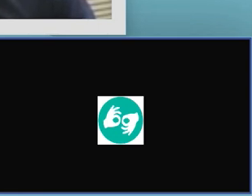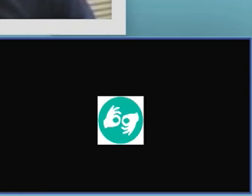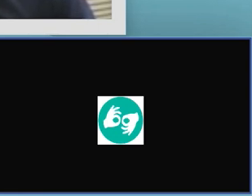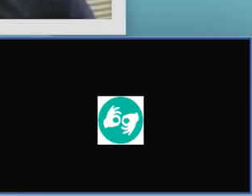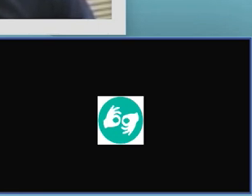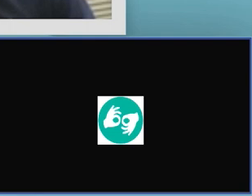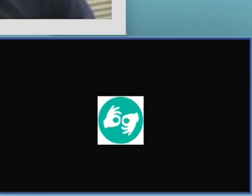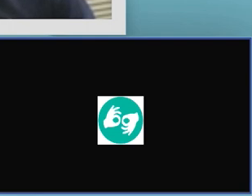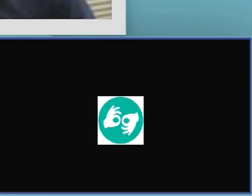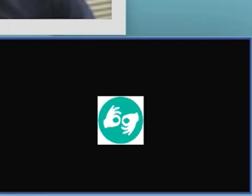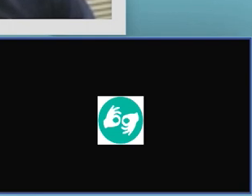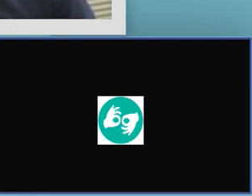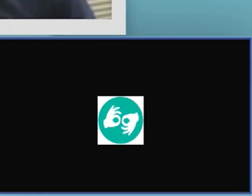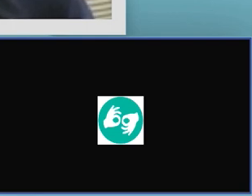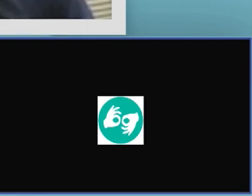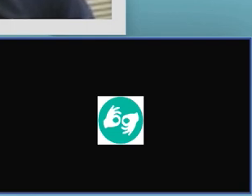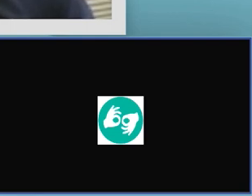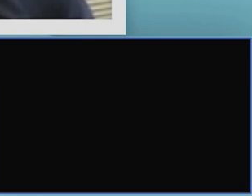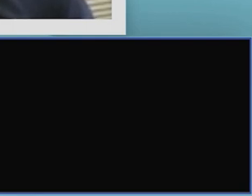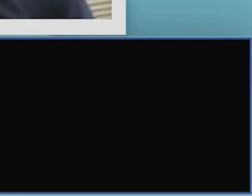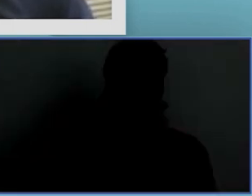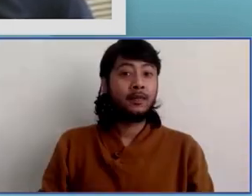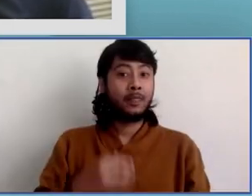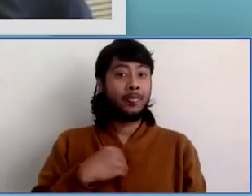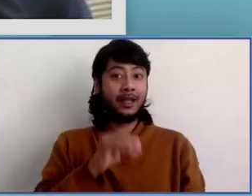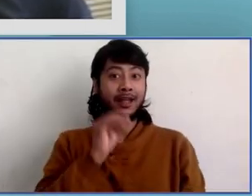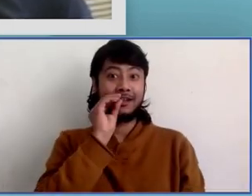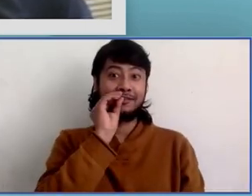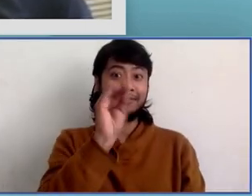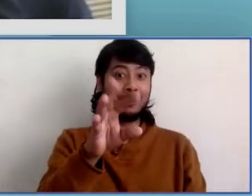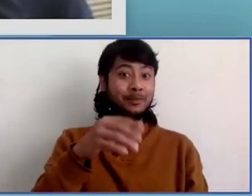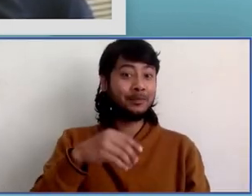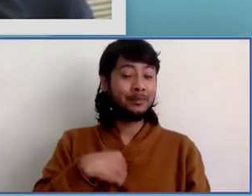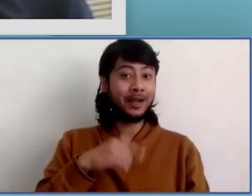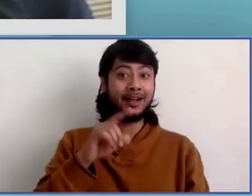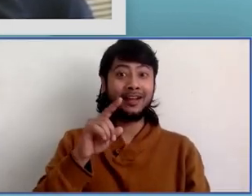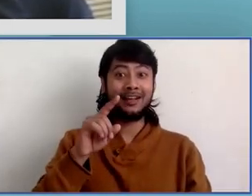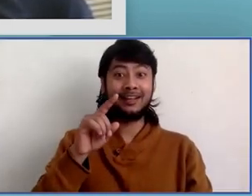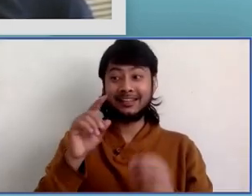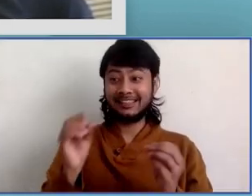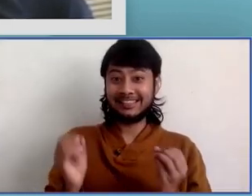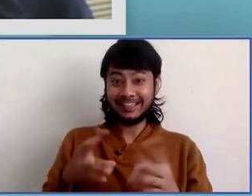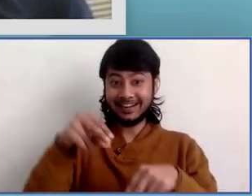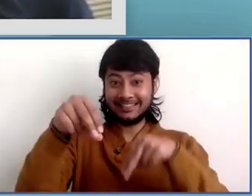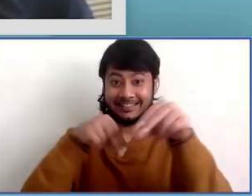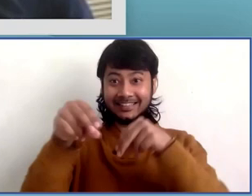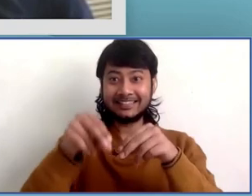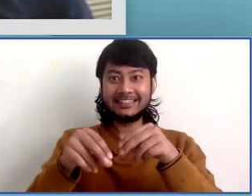व्हाट हैपेंड इन माय फर्स्ट टूर्नामेंट आई लॉस्ट माय फर्स्ट 3 गेम्स एंड